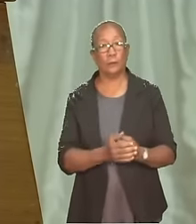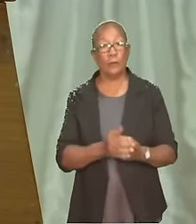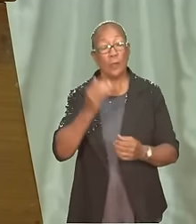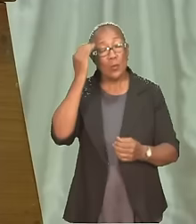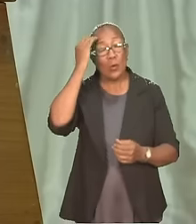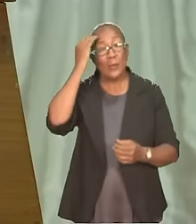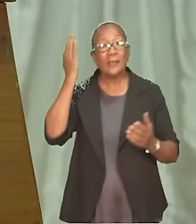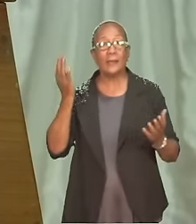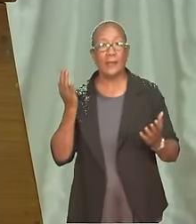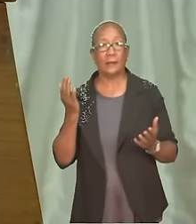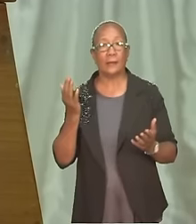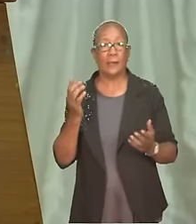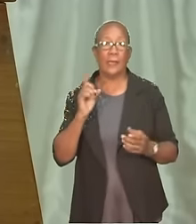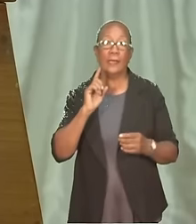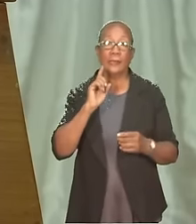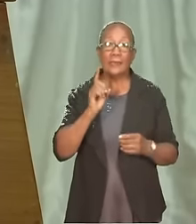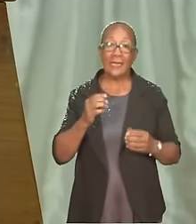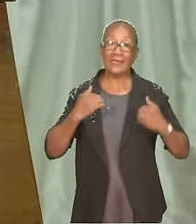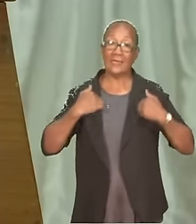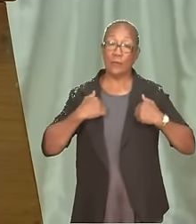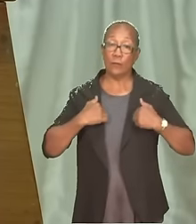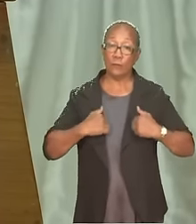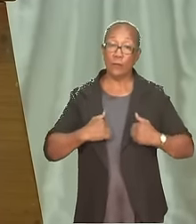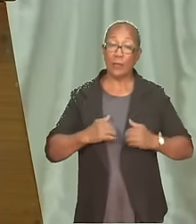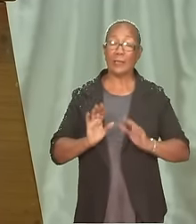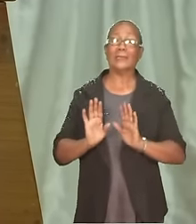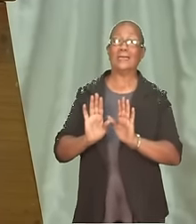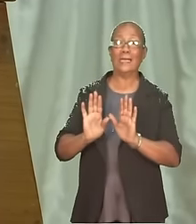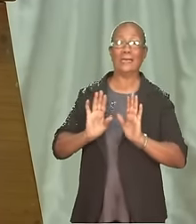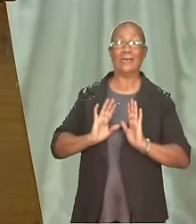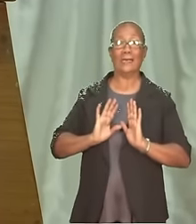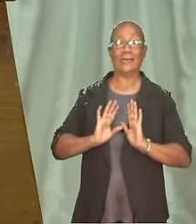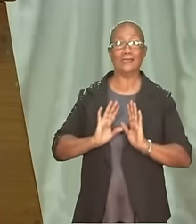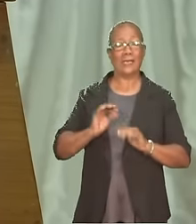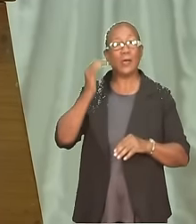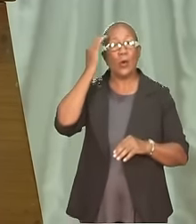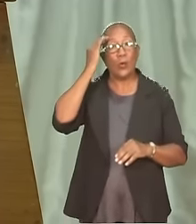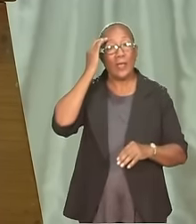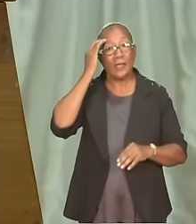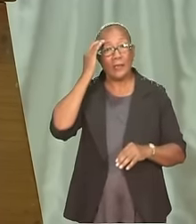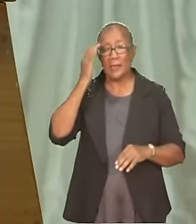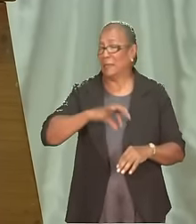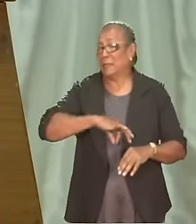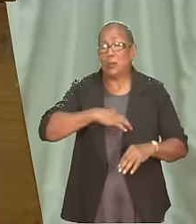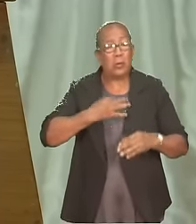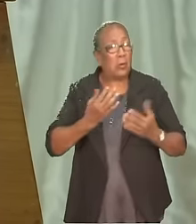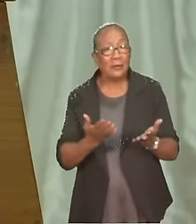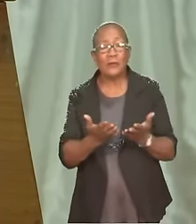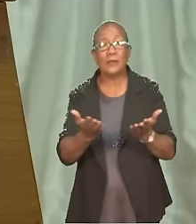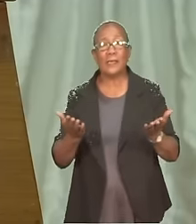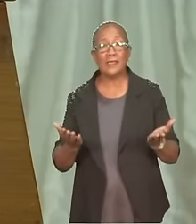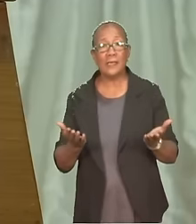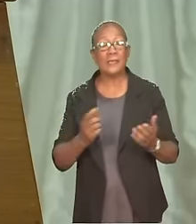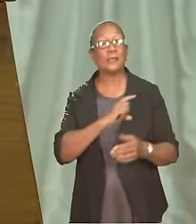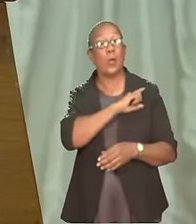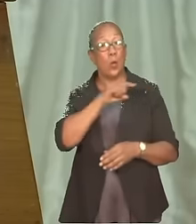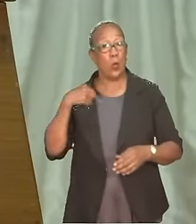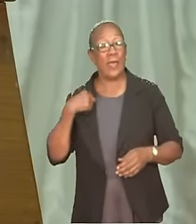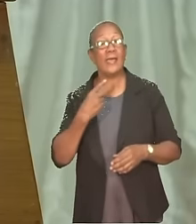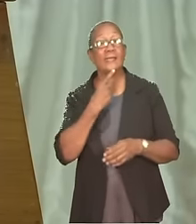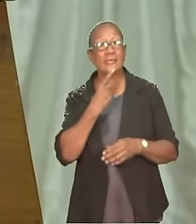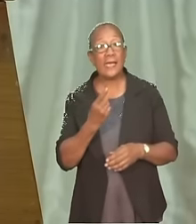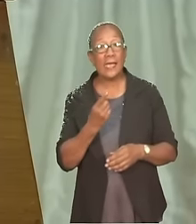Wetende dat je het volk tegen jou gaat krijgen. Wetende dat er ontevredenheid gaat ontstaan. En wij zeggen, we